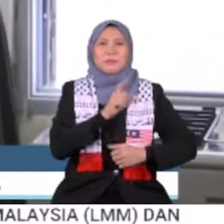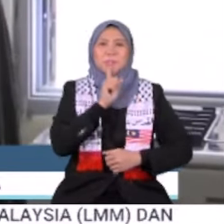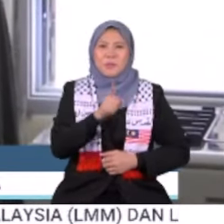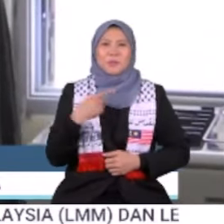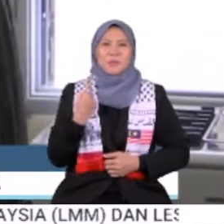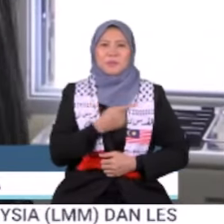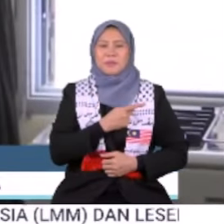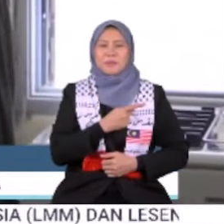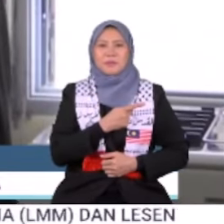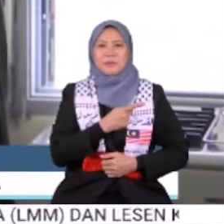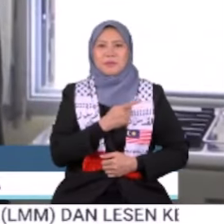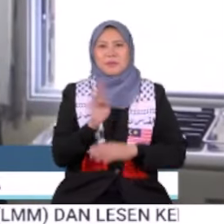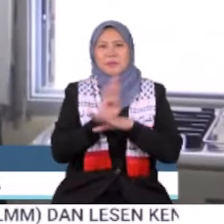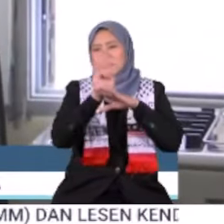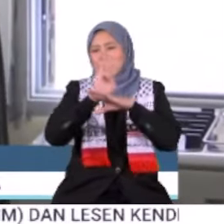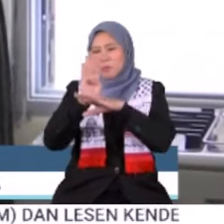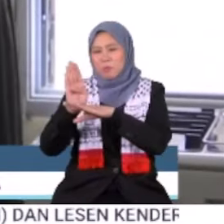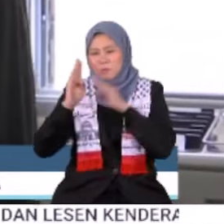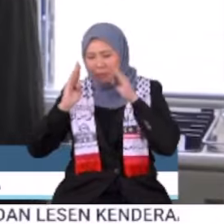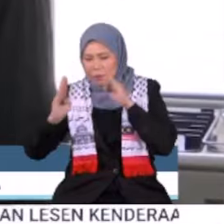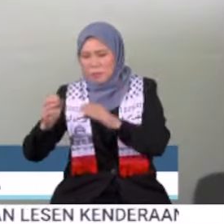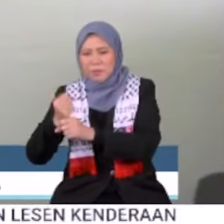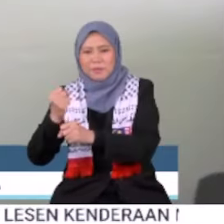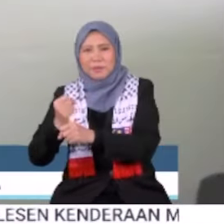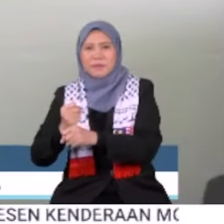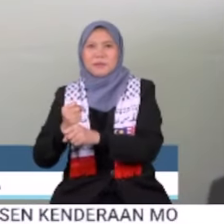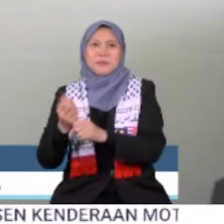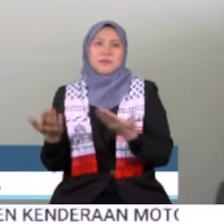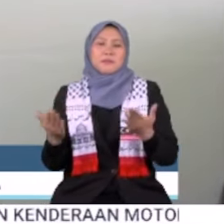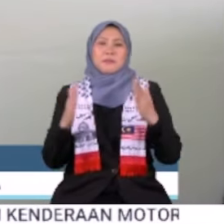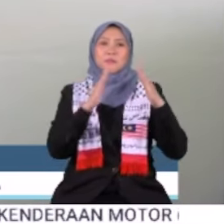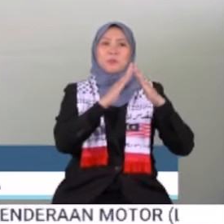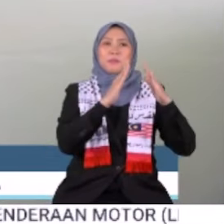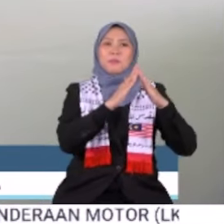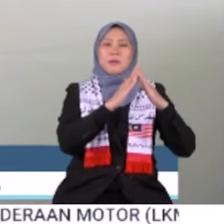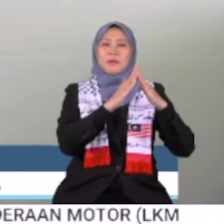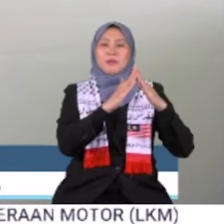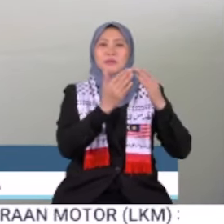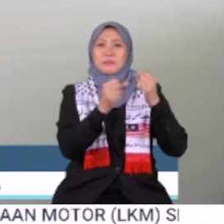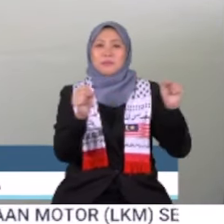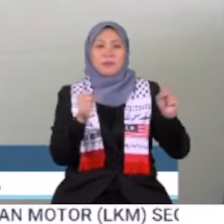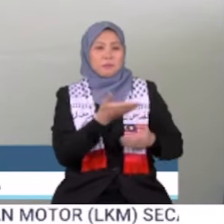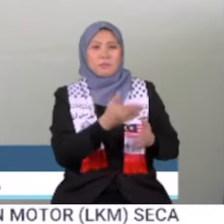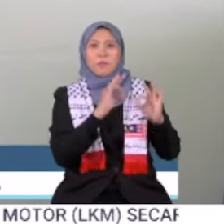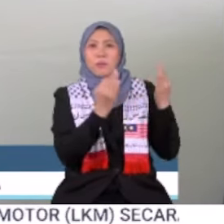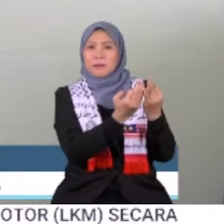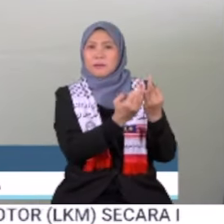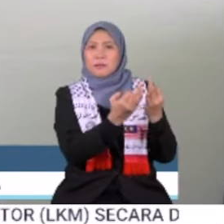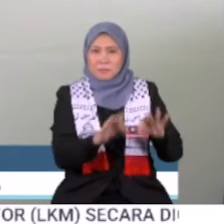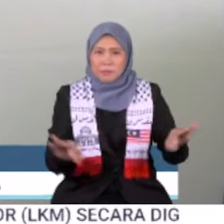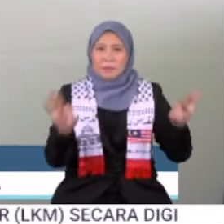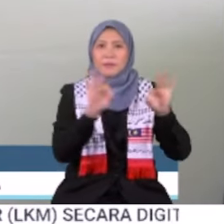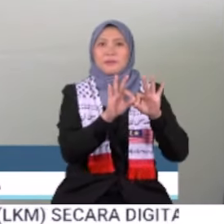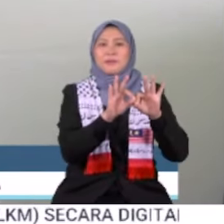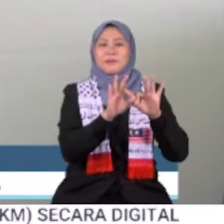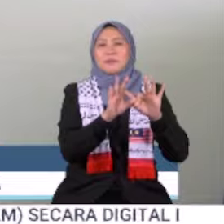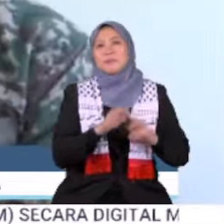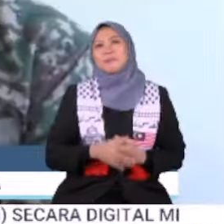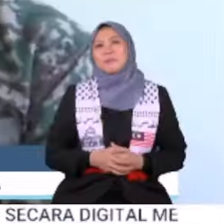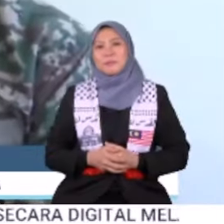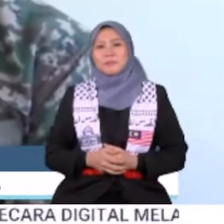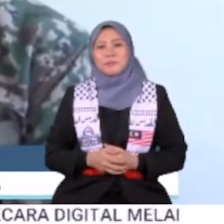selalu sibuk dengan kerja dan rumahan yang disediakan tu amat pentinglah bagi kami untuk isi